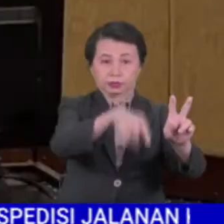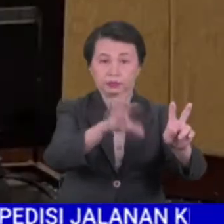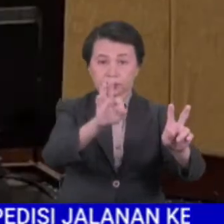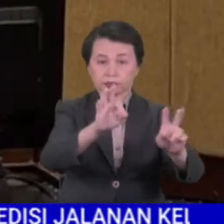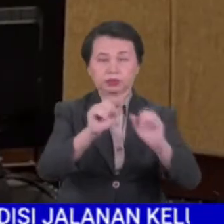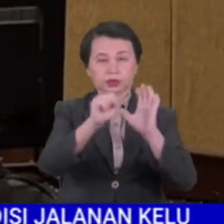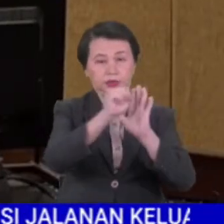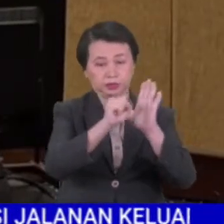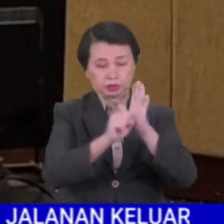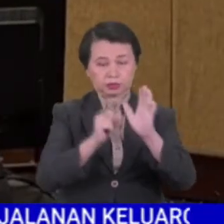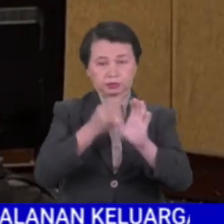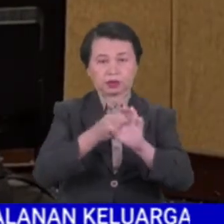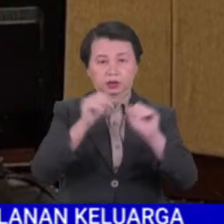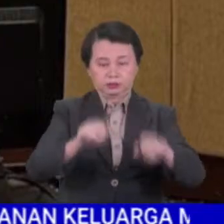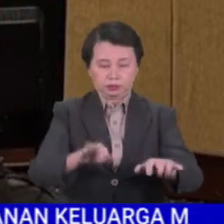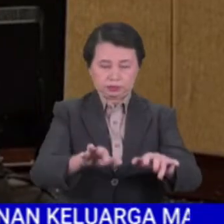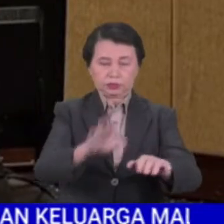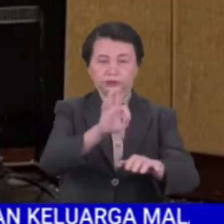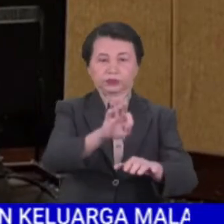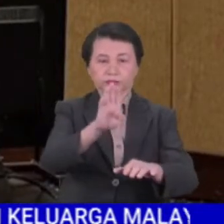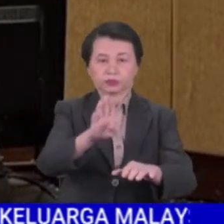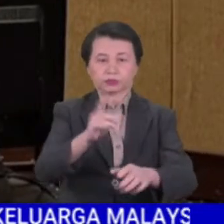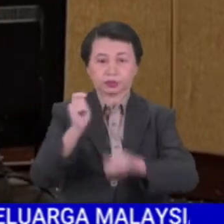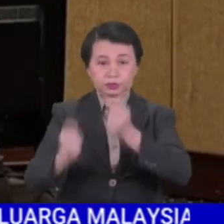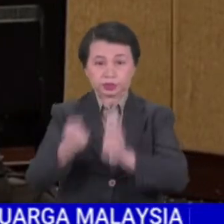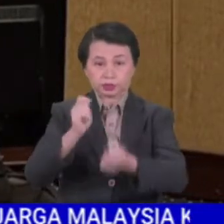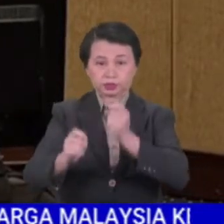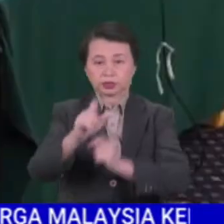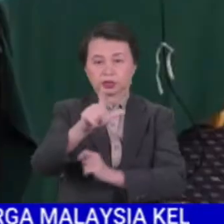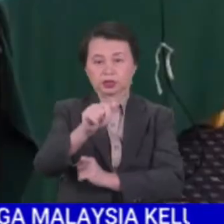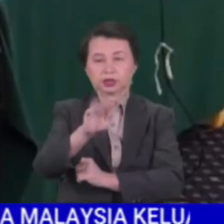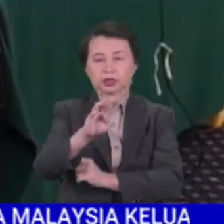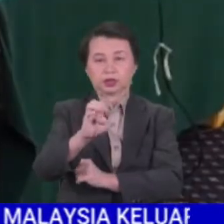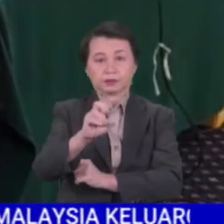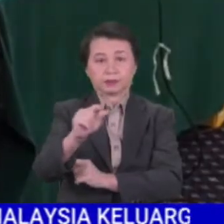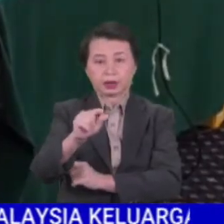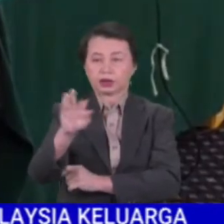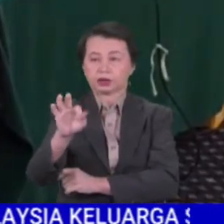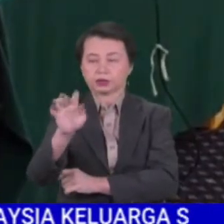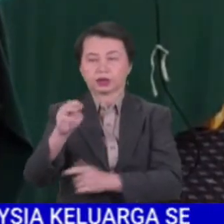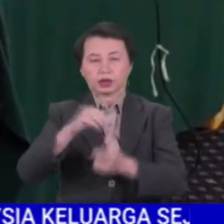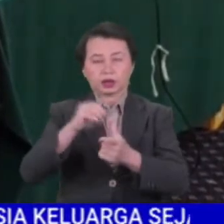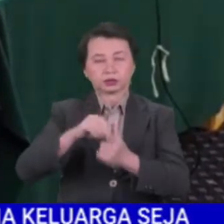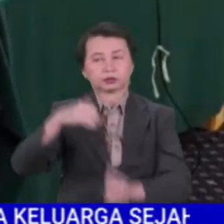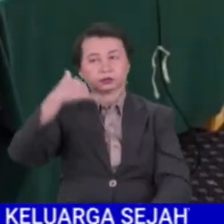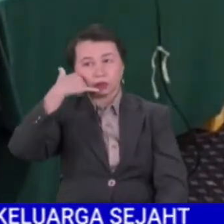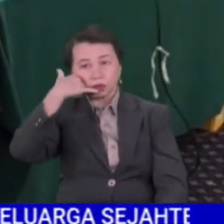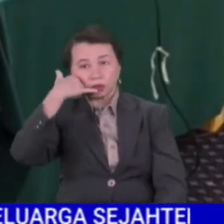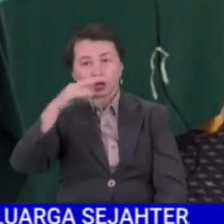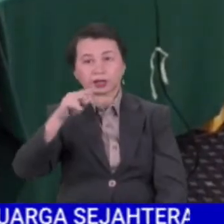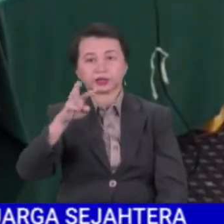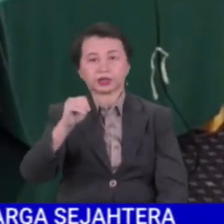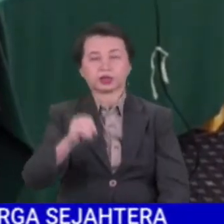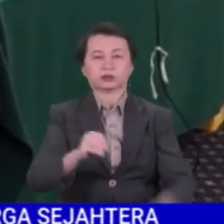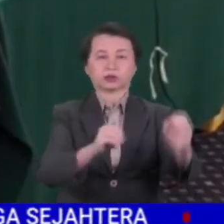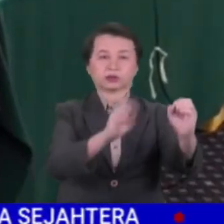Syarat penyertaan boleh melayari Facebook dan TikTok Limbang FM atau menghubungi RTM Limbang di